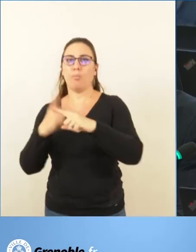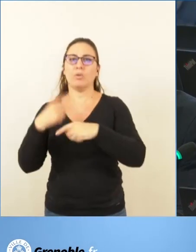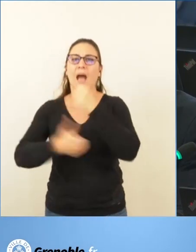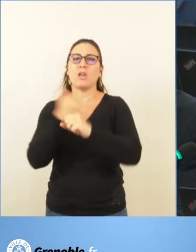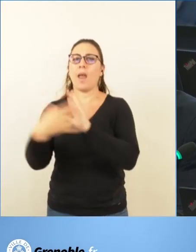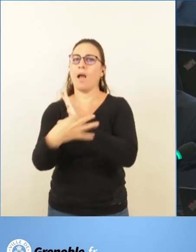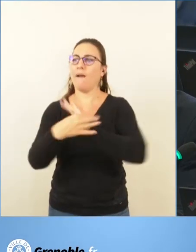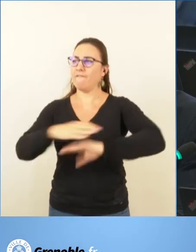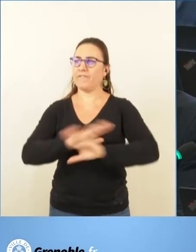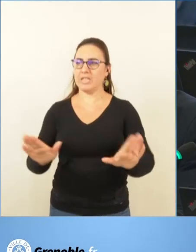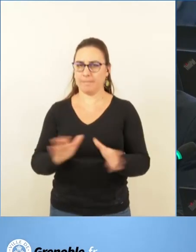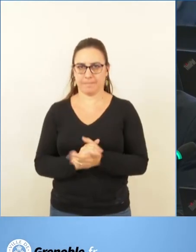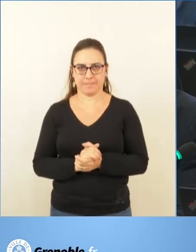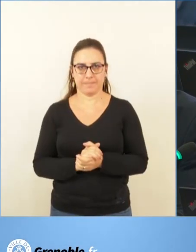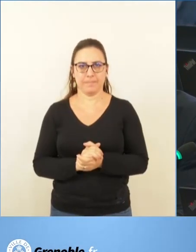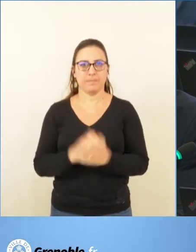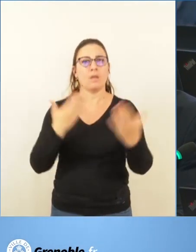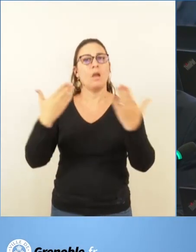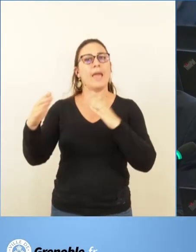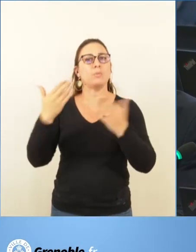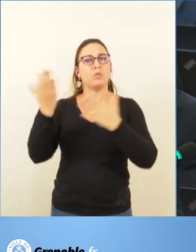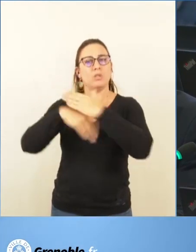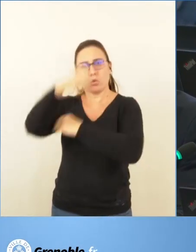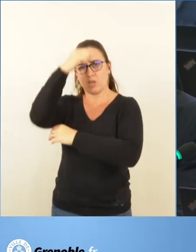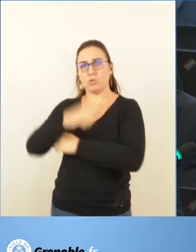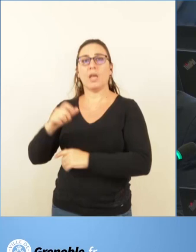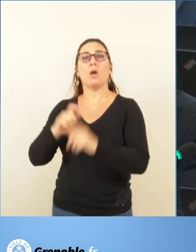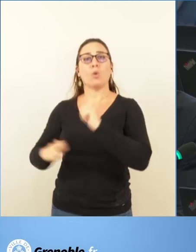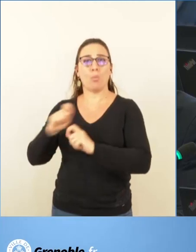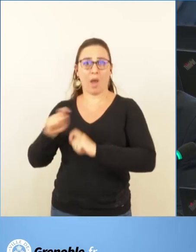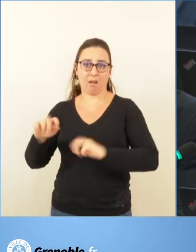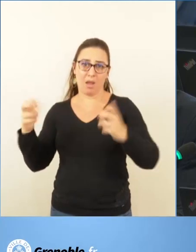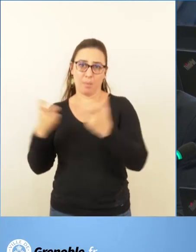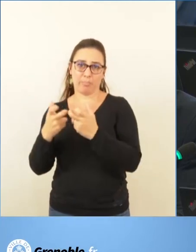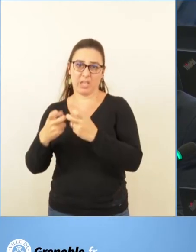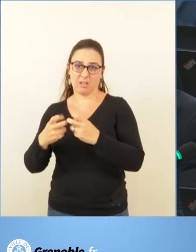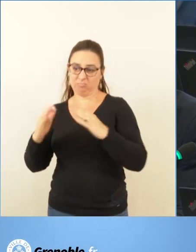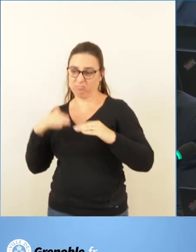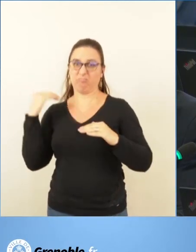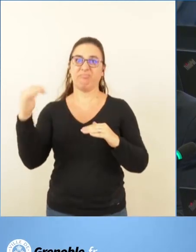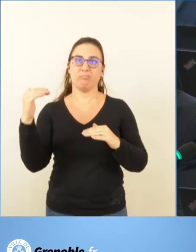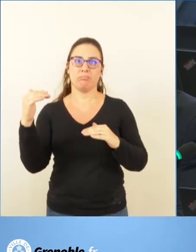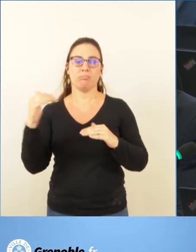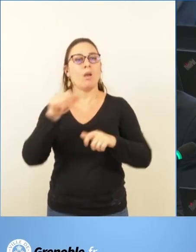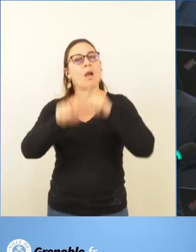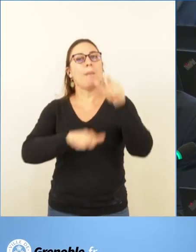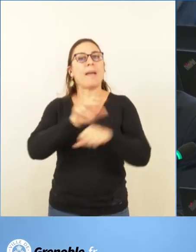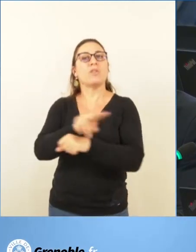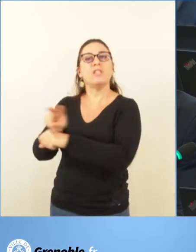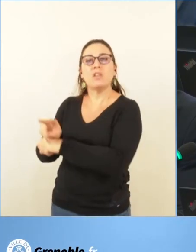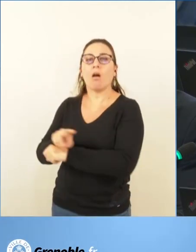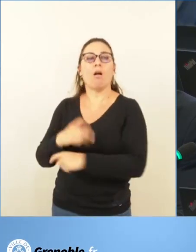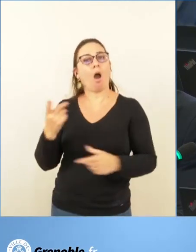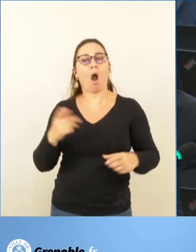constate désormais que les expositions temporaires du musée coûteront globalement plus cher aux visiteurs enfin à ceux qui n'auront pas droit